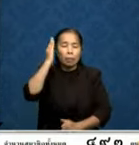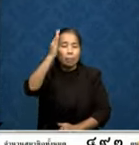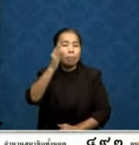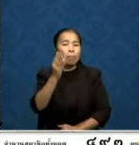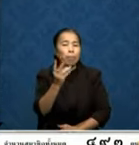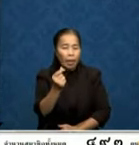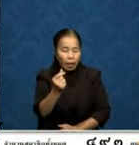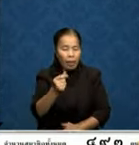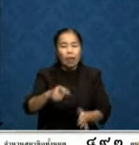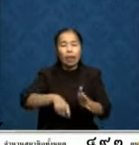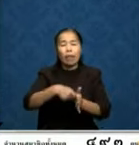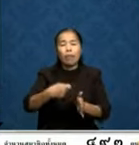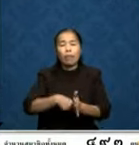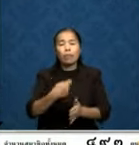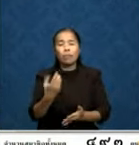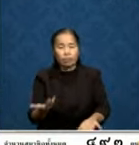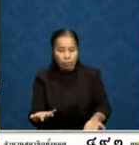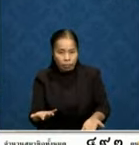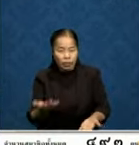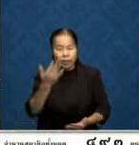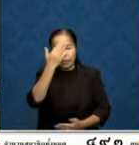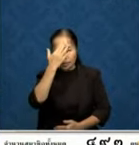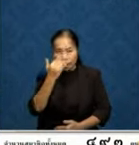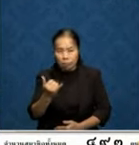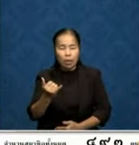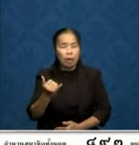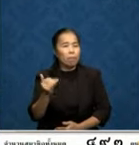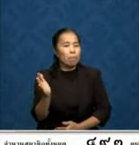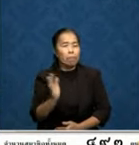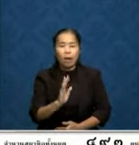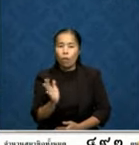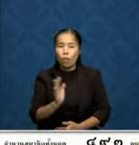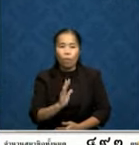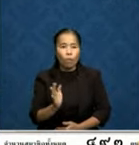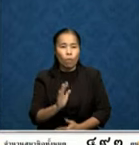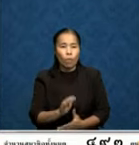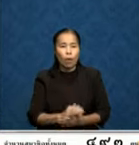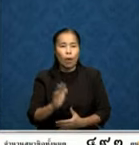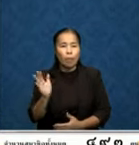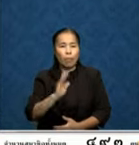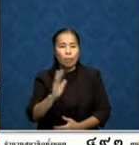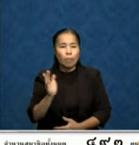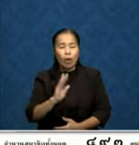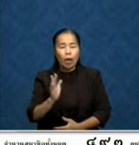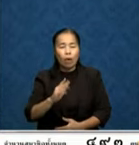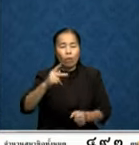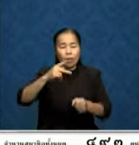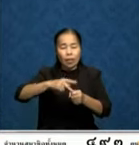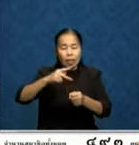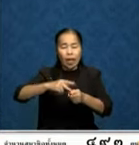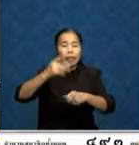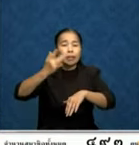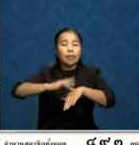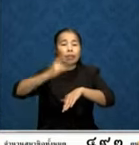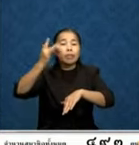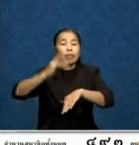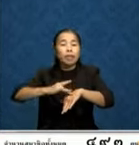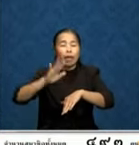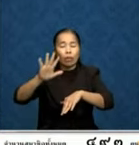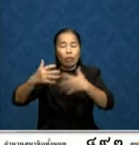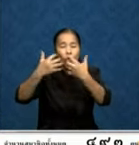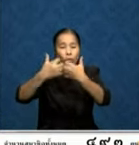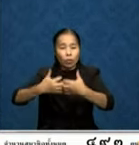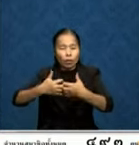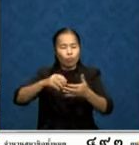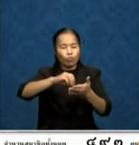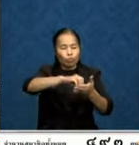เหตุผลอะไรที่ท่านทำไมถึงไม่เอาโรงก๊าซธรรมชาติที่ถูกใช้ในโรงงานอุตสาหกรรมเนี่ยออกจา